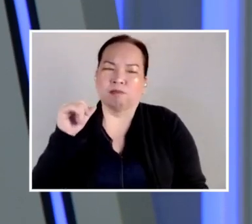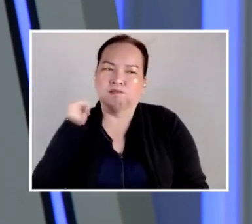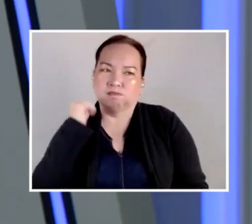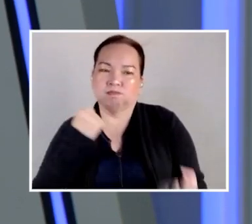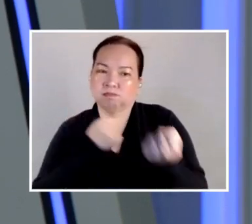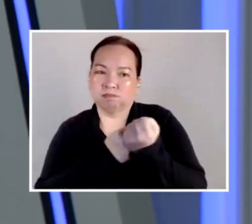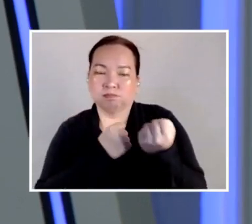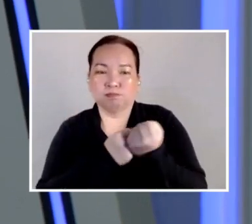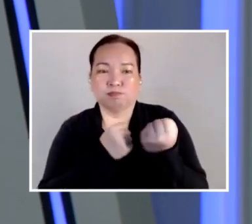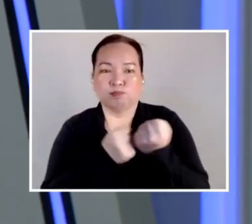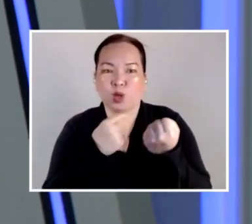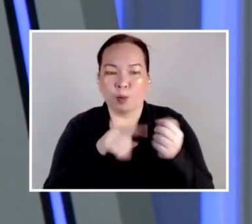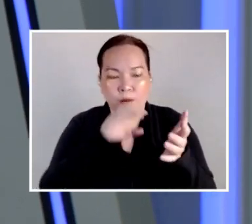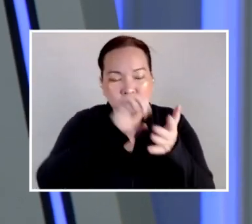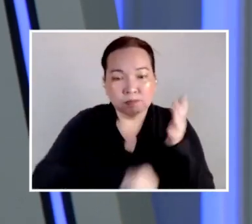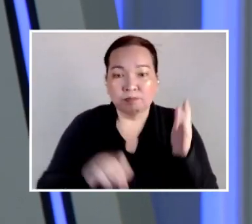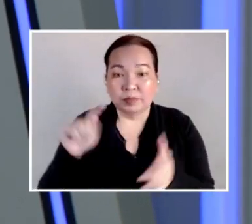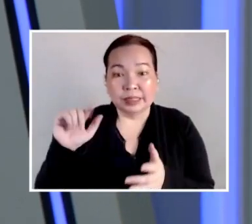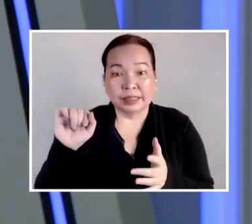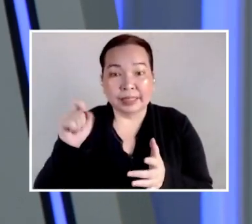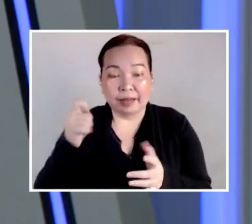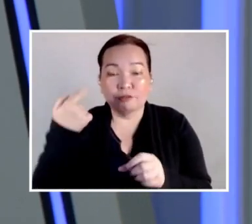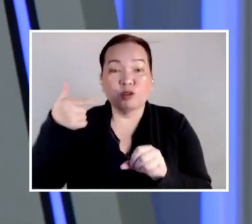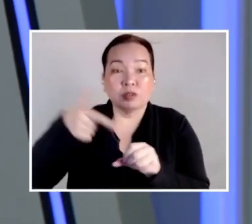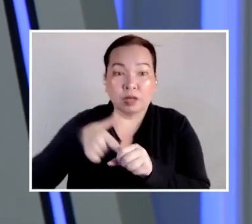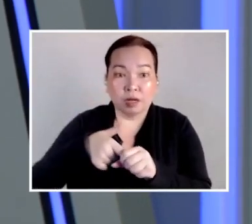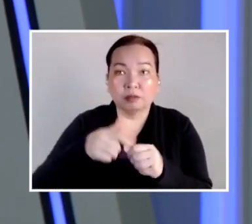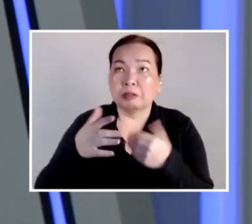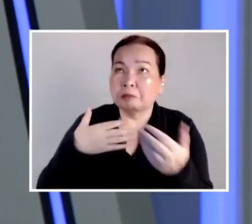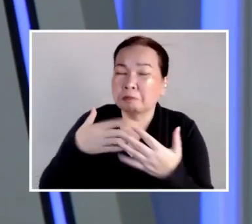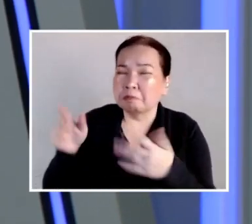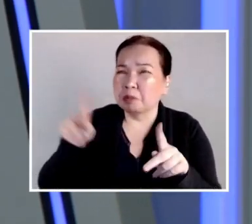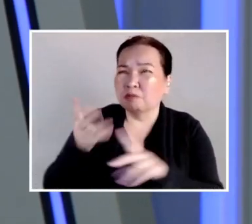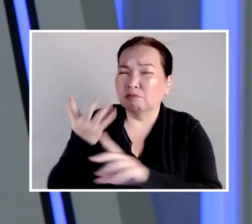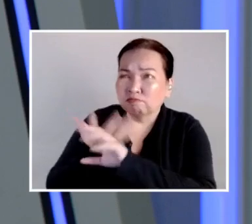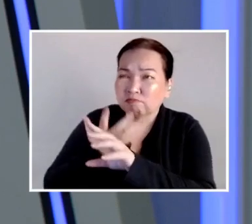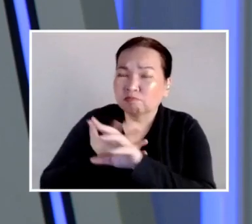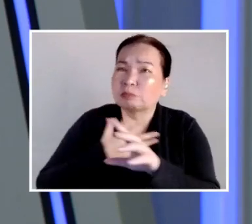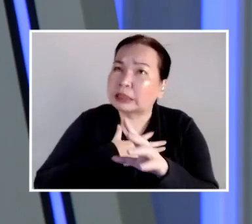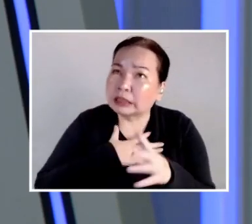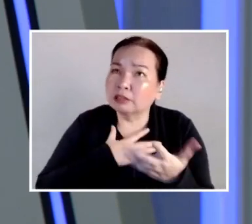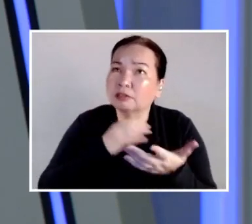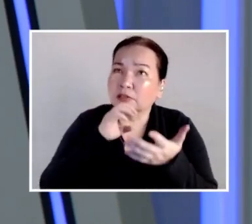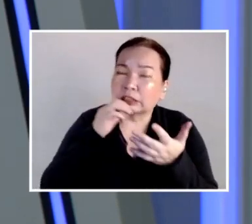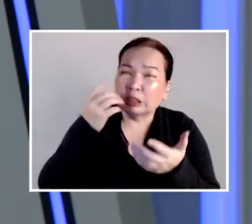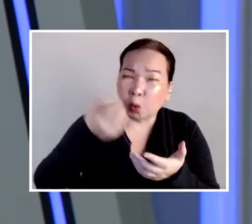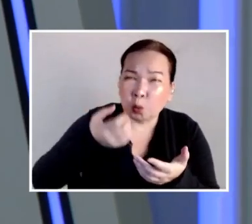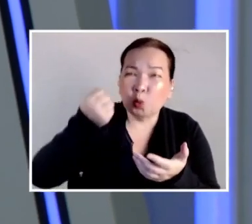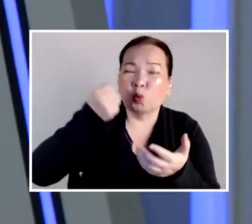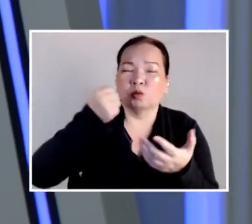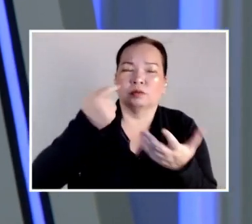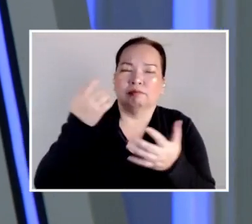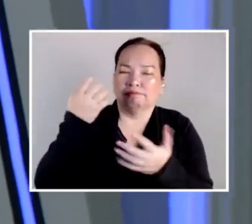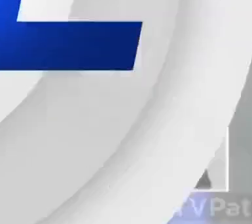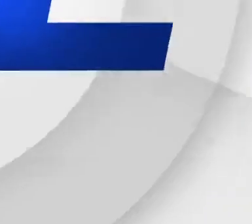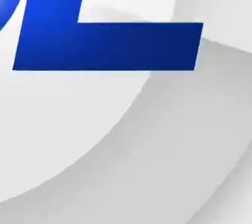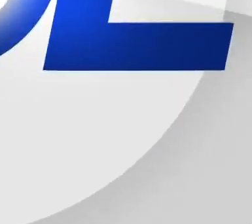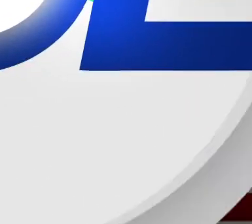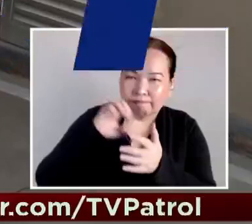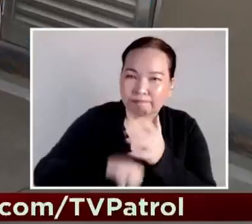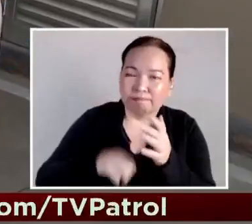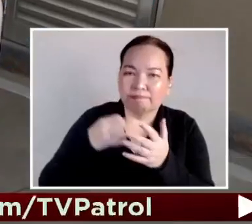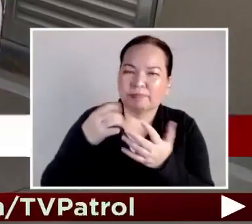sa kabila ng mga panawagan na suspindihin ito. Magpapatrol, Alvin L. Chico.